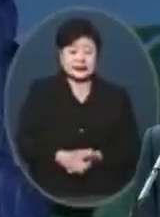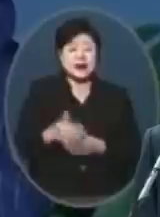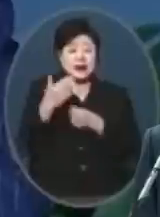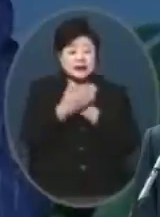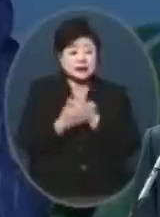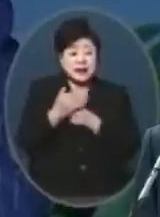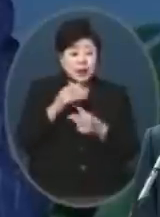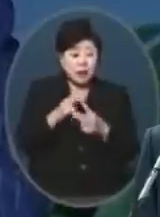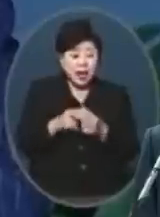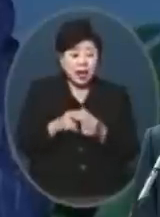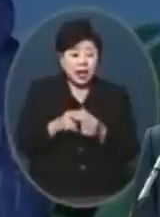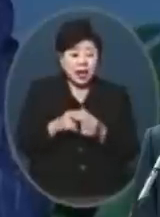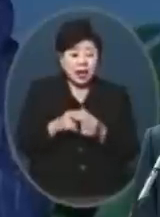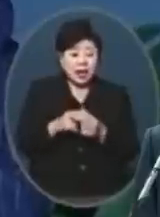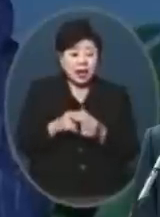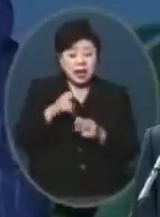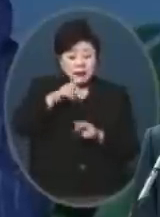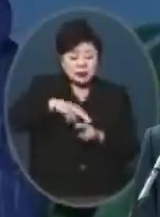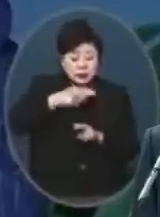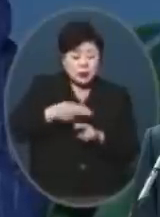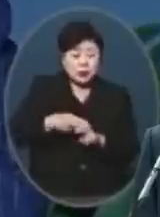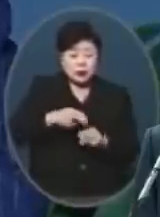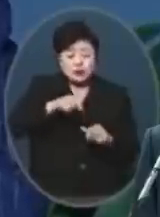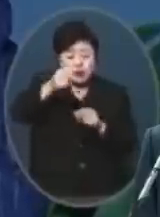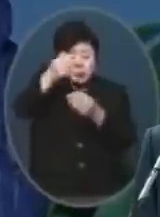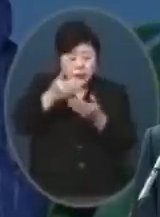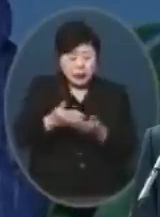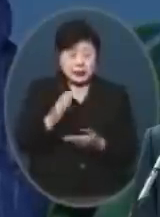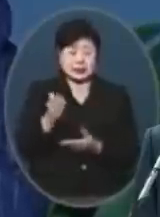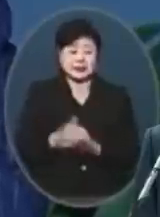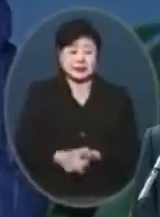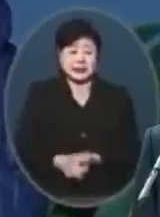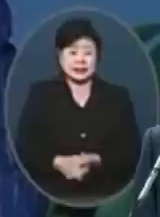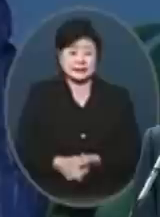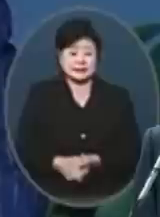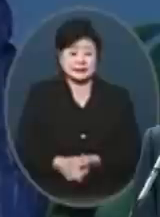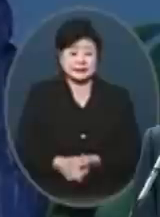은혜와 선물로 구원을 받습니다.